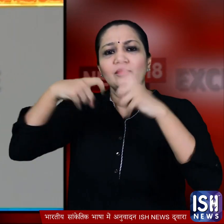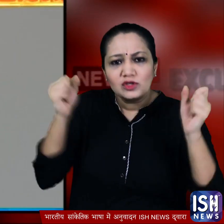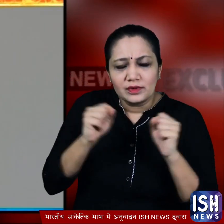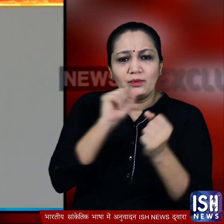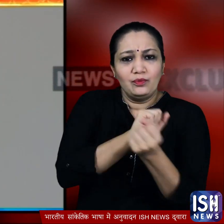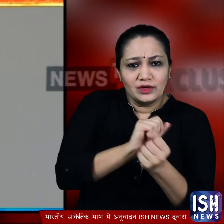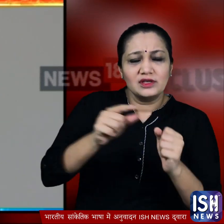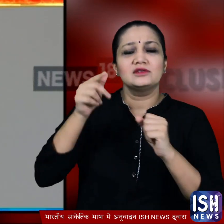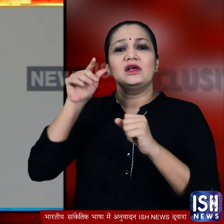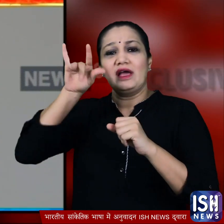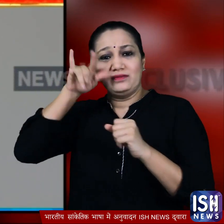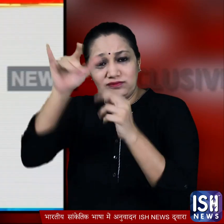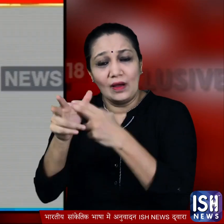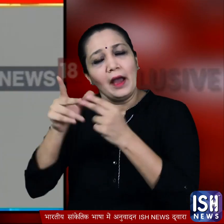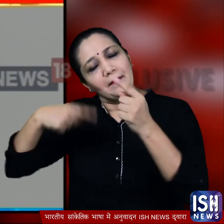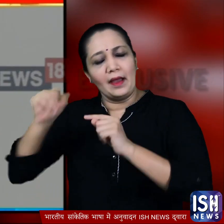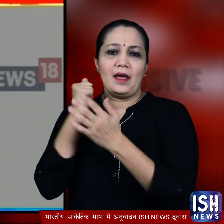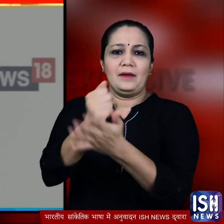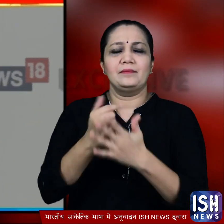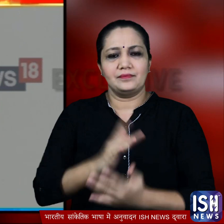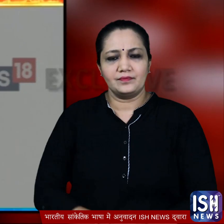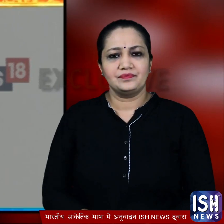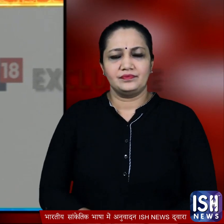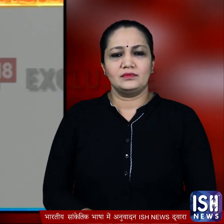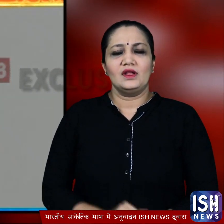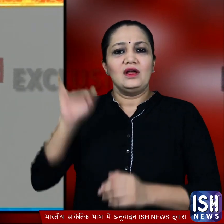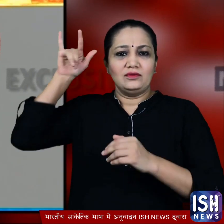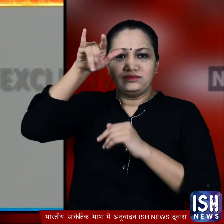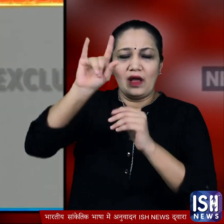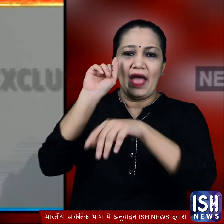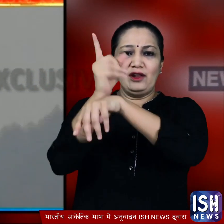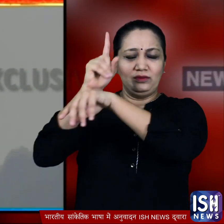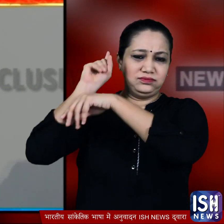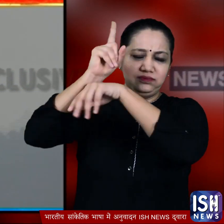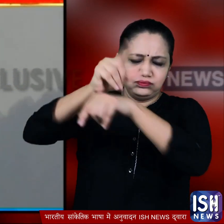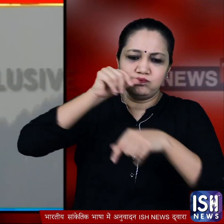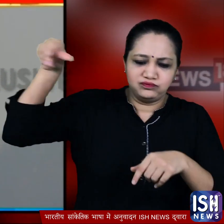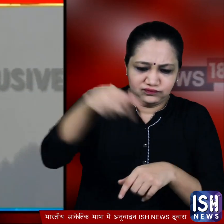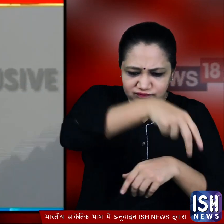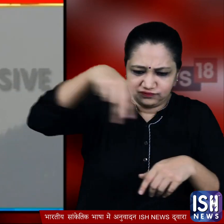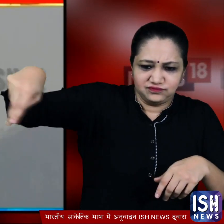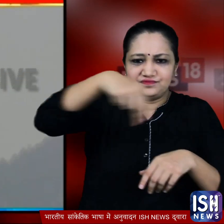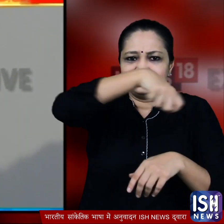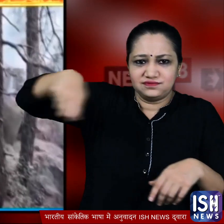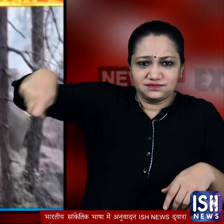पुलिस और वायुसेना को भी मोर्चे पर उतार दिया गया। सामने आई तस्वीरों में वायुसेना का एक हेलीकॉप्टर आग पर पानी की